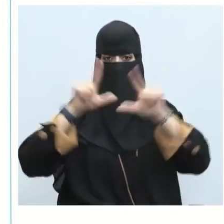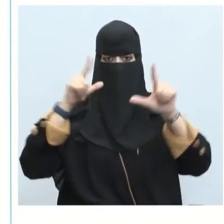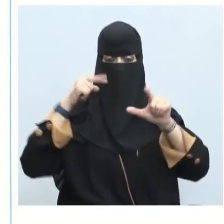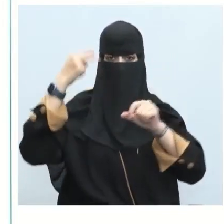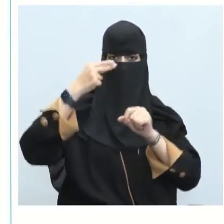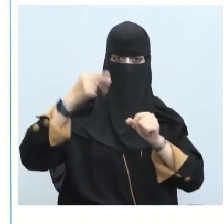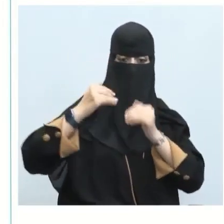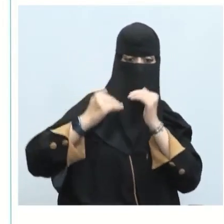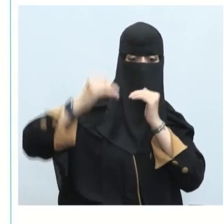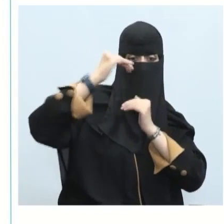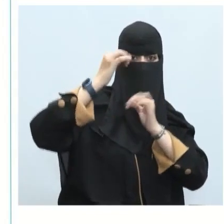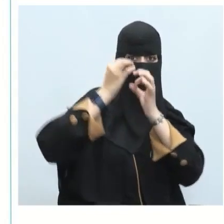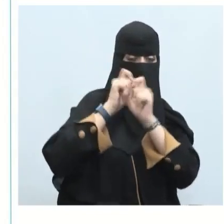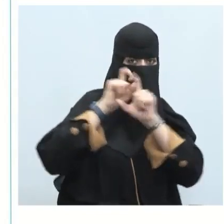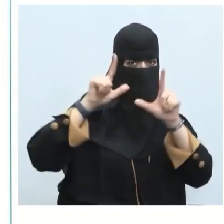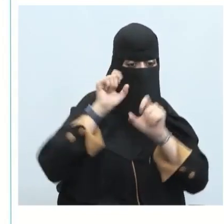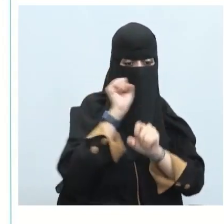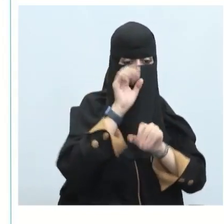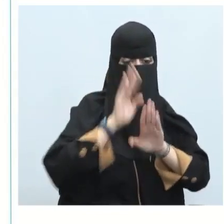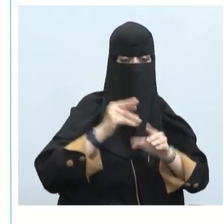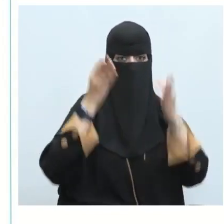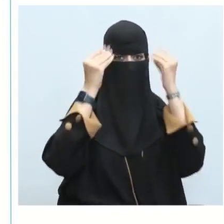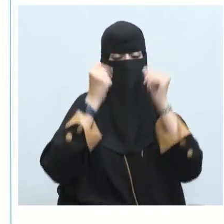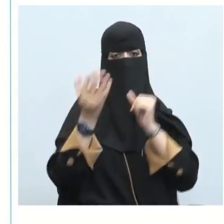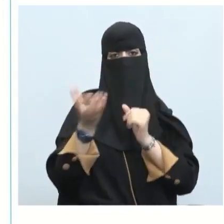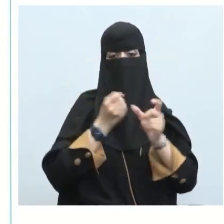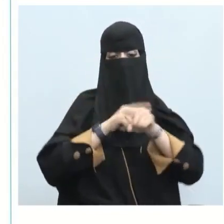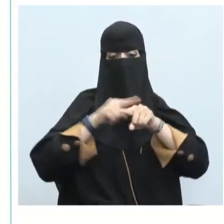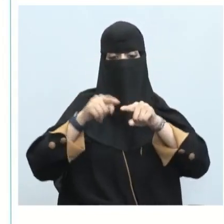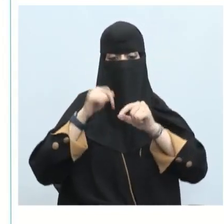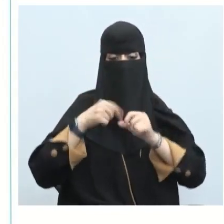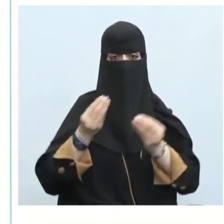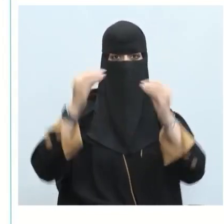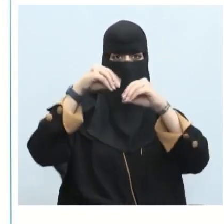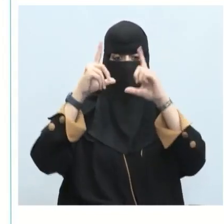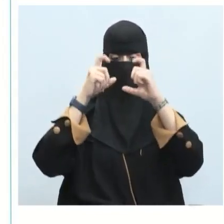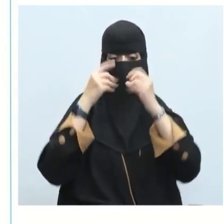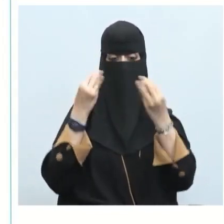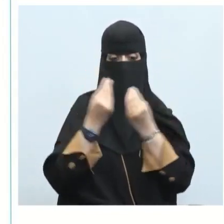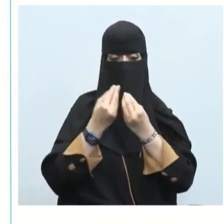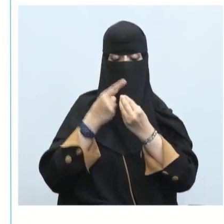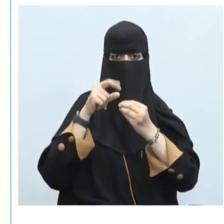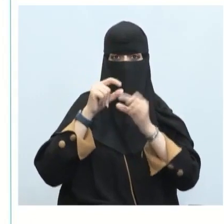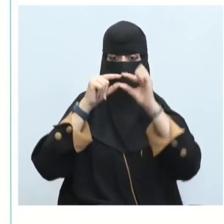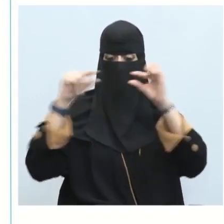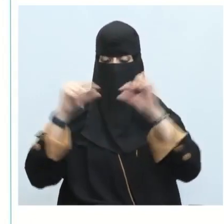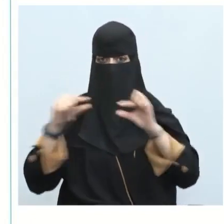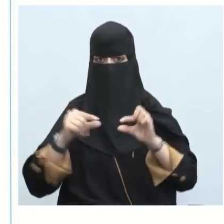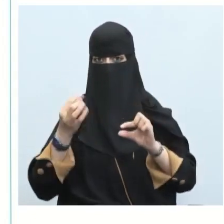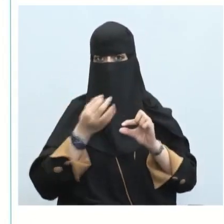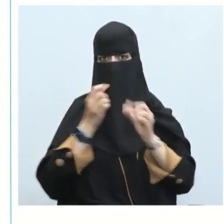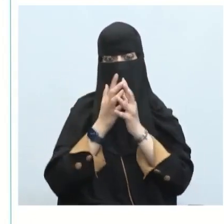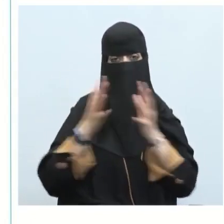عروض رسوميه عاليه الوضوح خاصه بالبيانات تحتاج الى اضافه الصور مع وصف